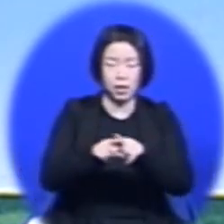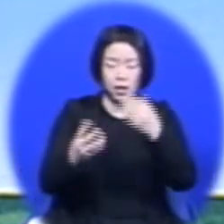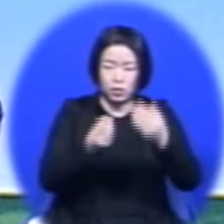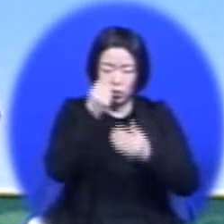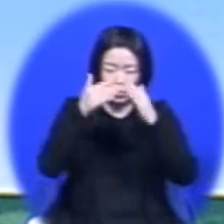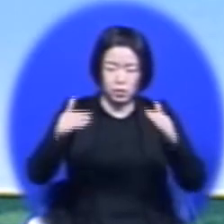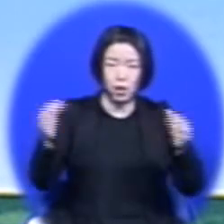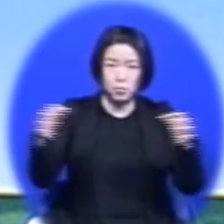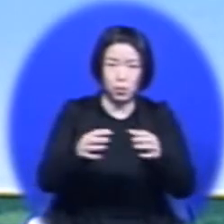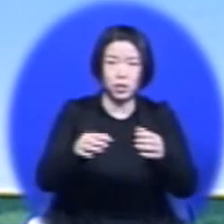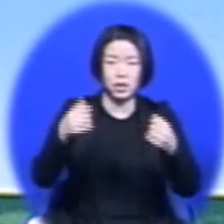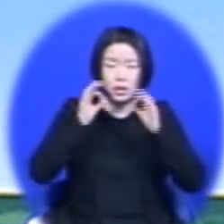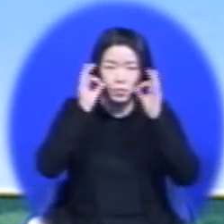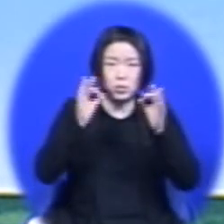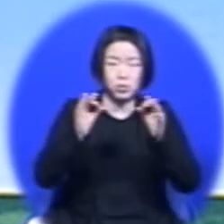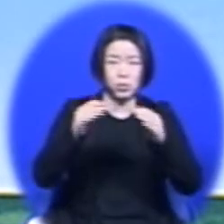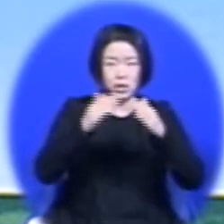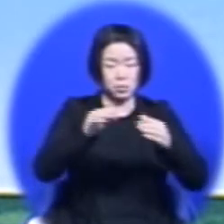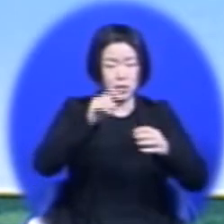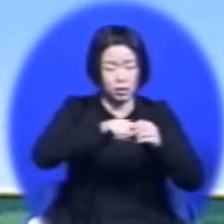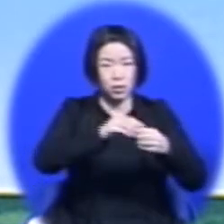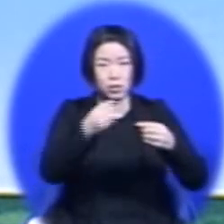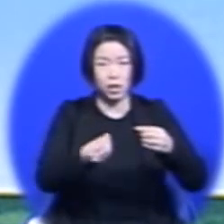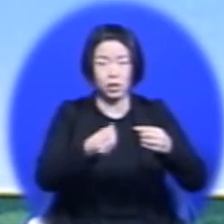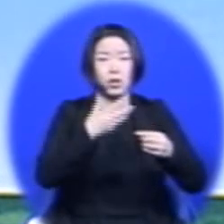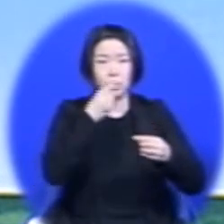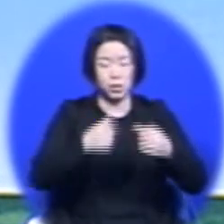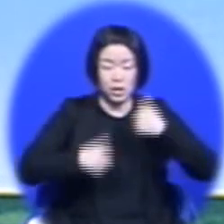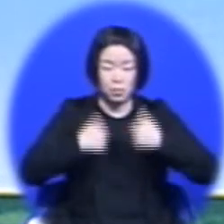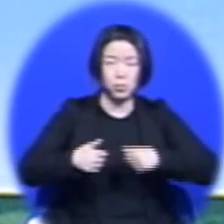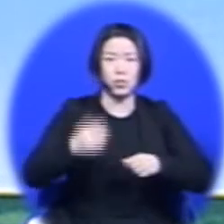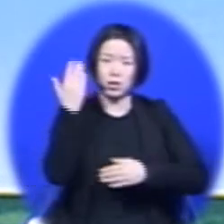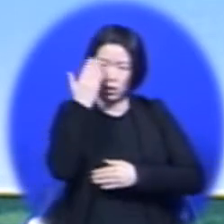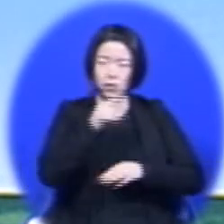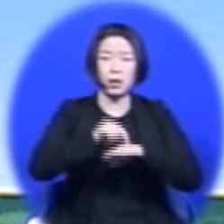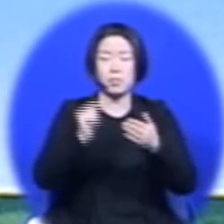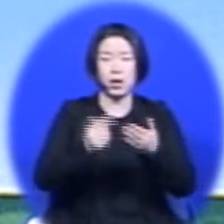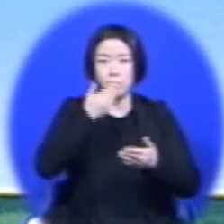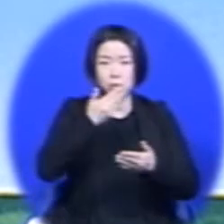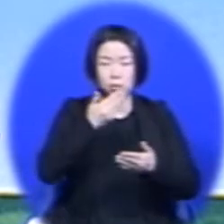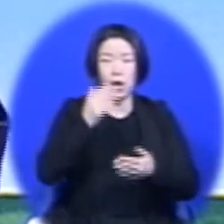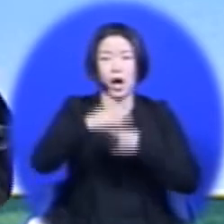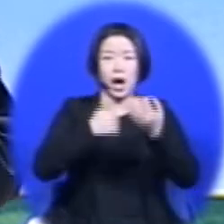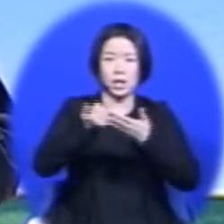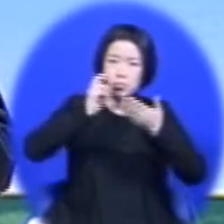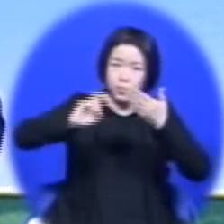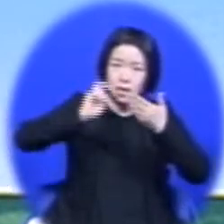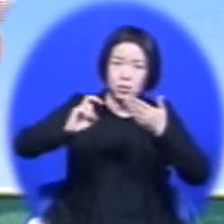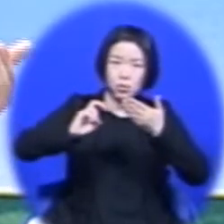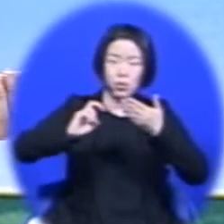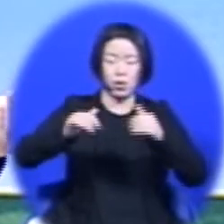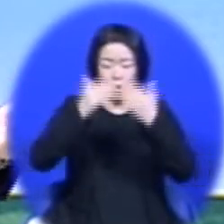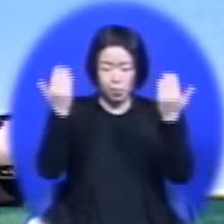힘쓰고 집에서 떡을 떼며 기쁨과 순전한 마음으로 음식을 먹고 하나님을 찬미하며 또